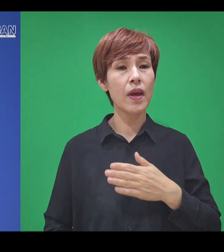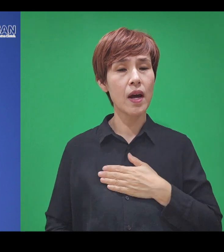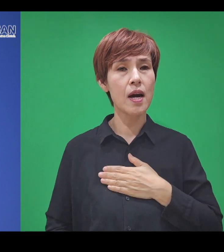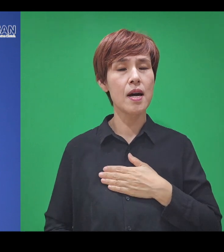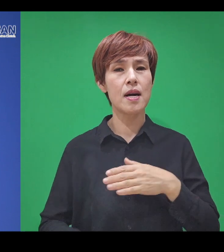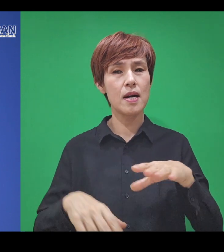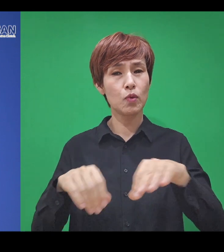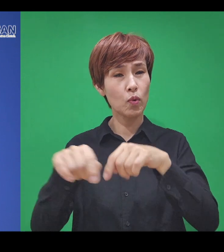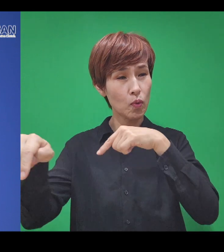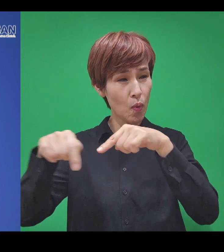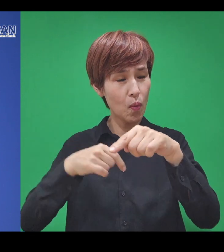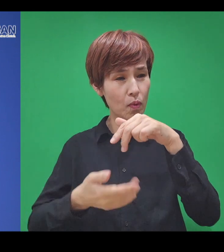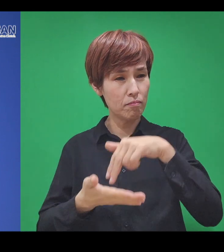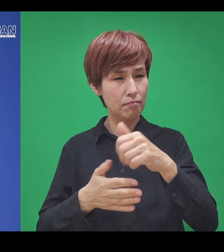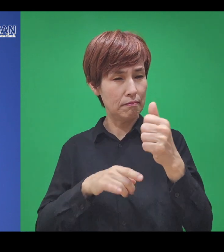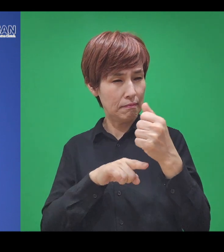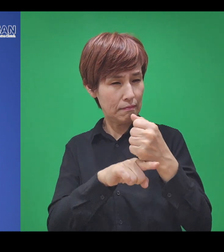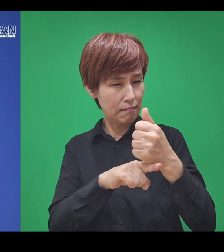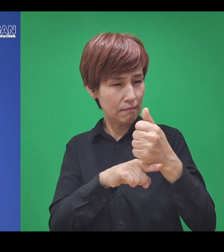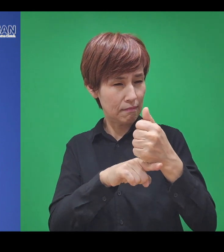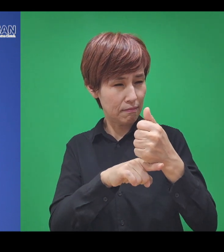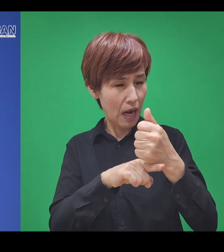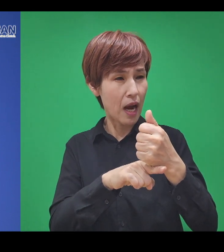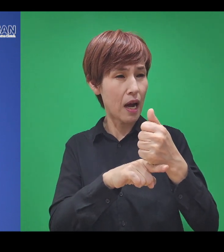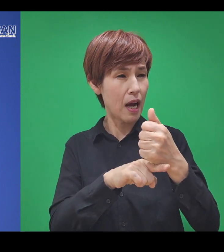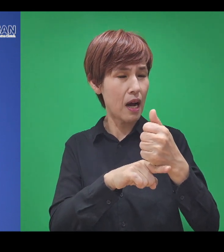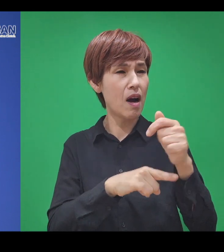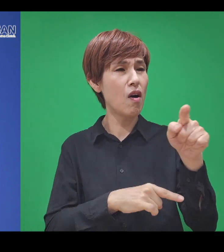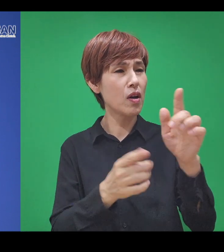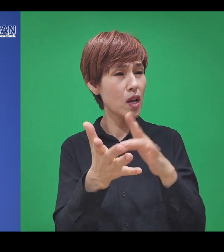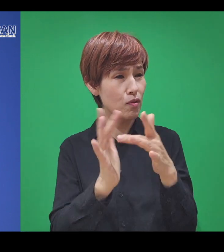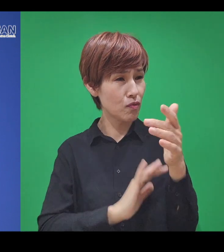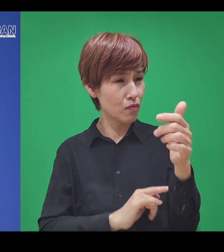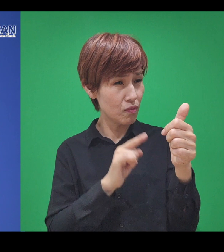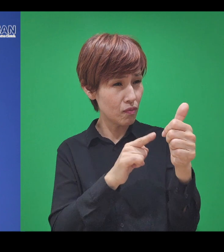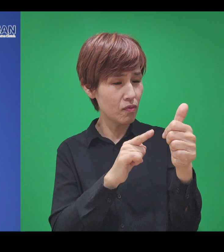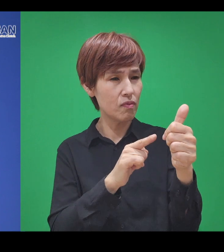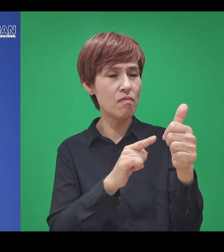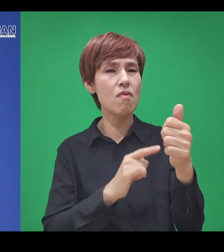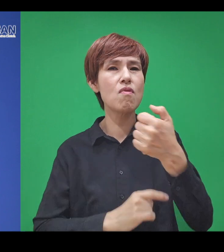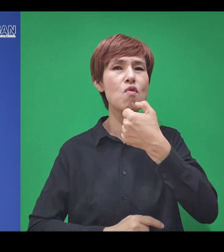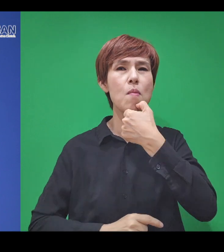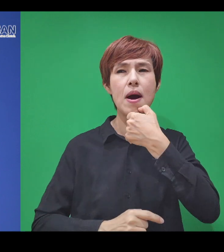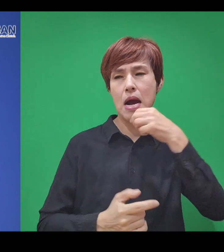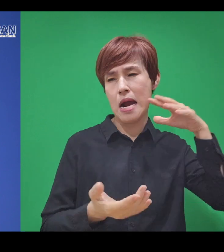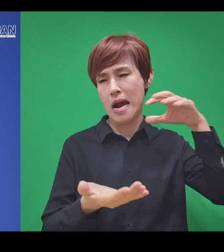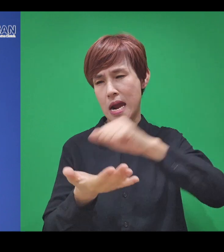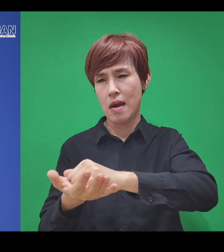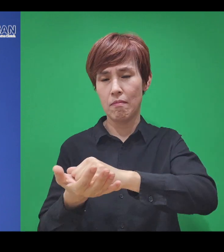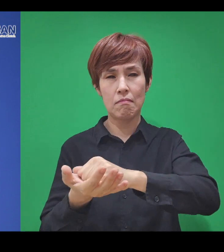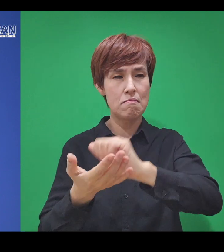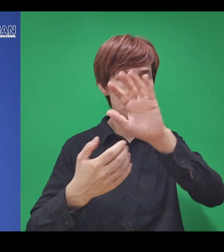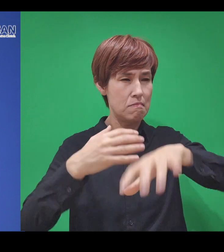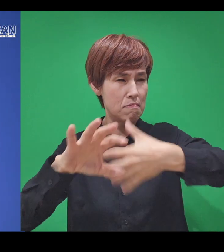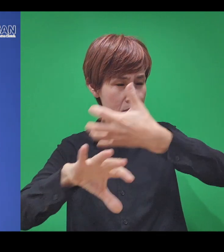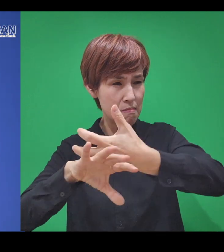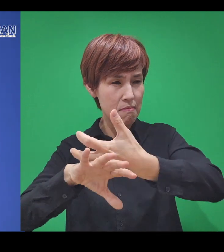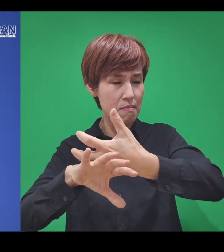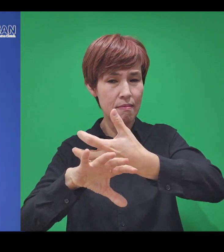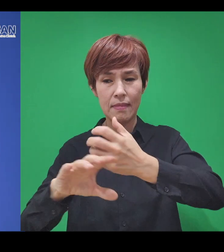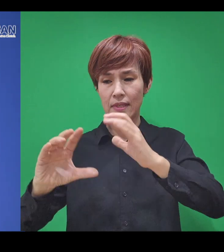신문을 해보니 예수 당신은 로마를 전복시키는 이 세상 나라 왕이